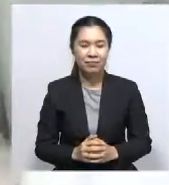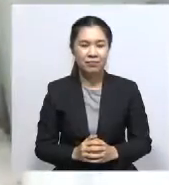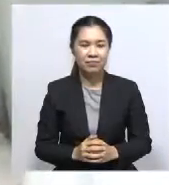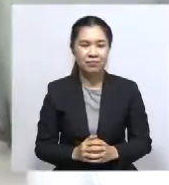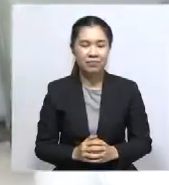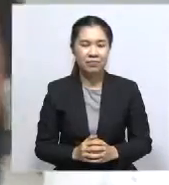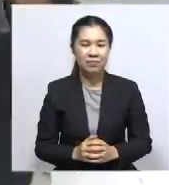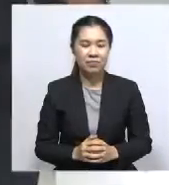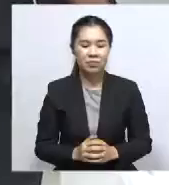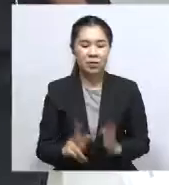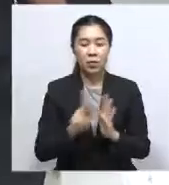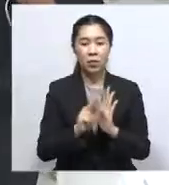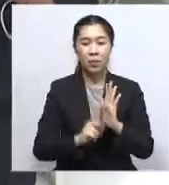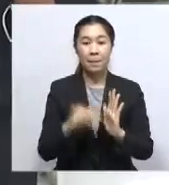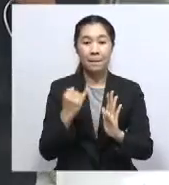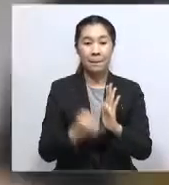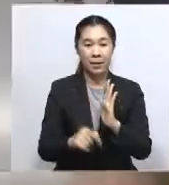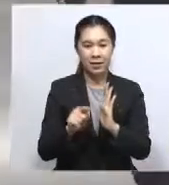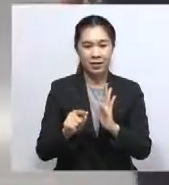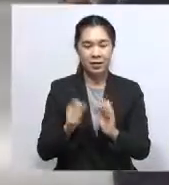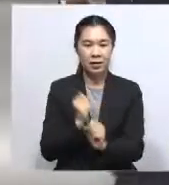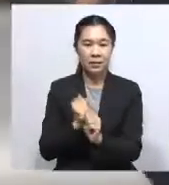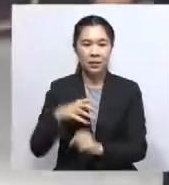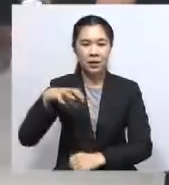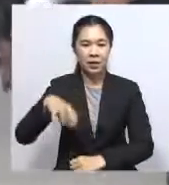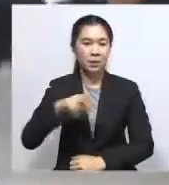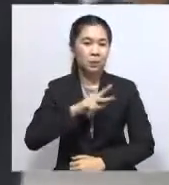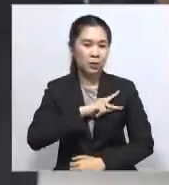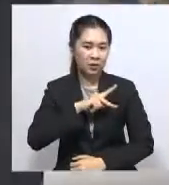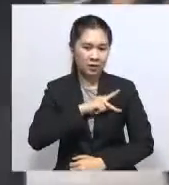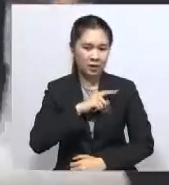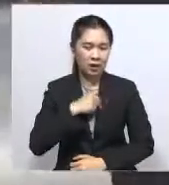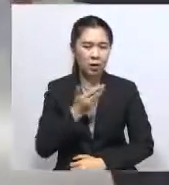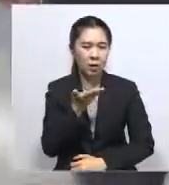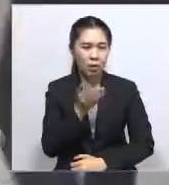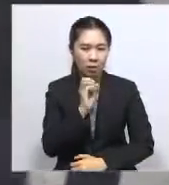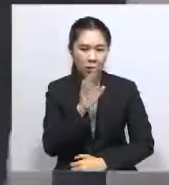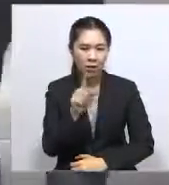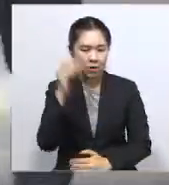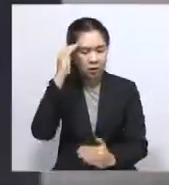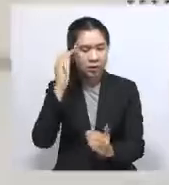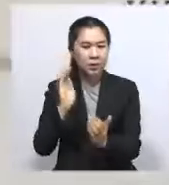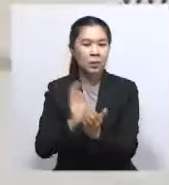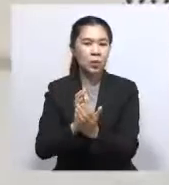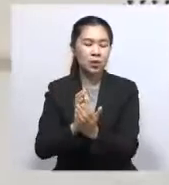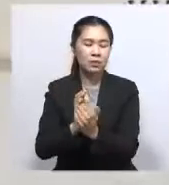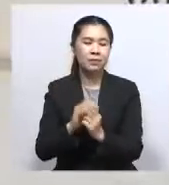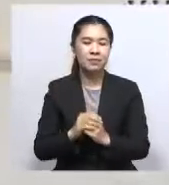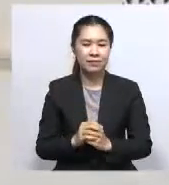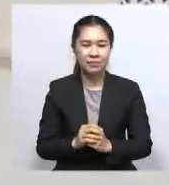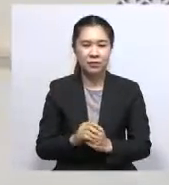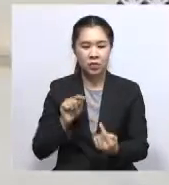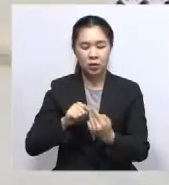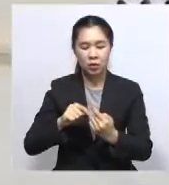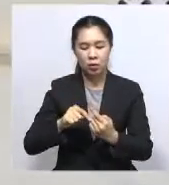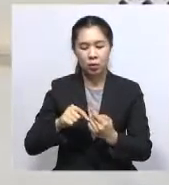สำหรับการดำเนินคดีเนี่ยนะคะทางสำนักงานพระพุทธศาสนาแห่งชาติได้เข้าไปร้องทุกข์กล่าวโทษกับตำรวจกองบังคับการปราบปรามการทุจริต